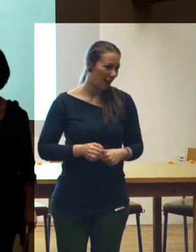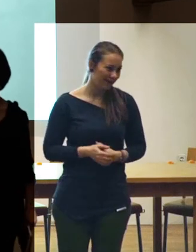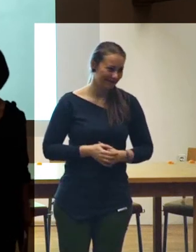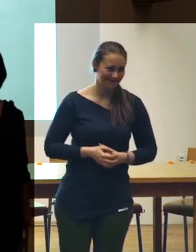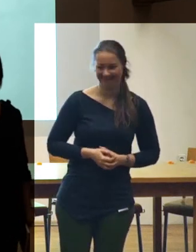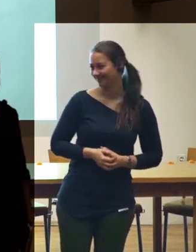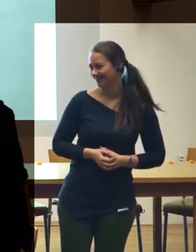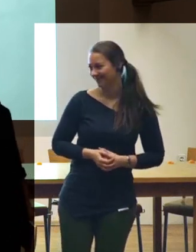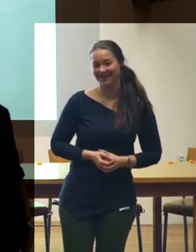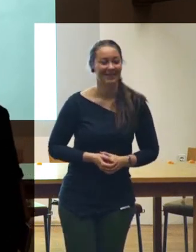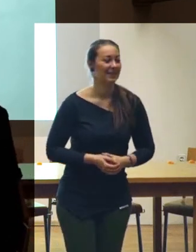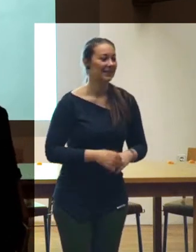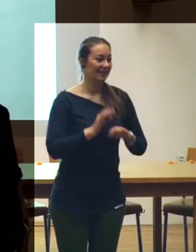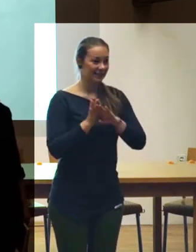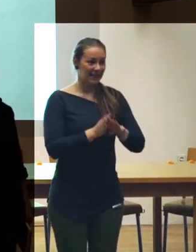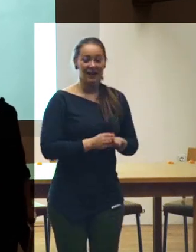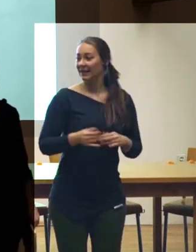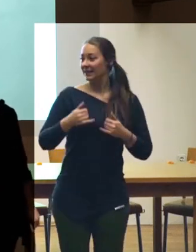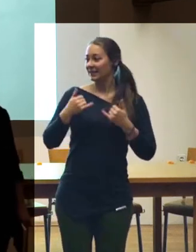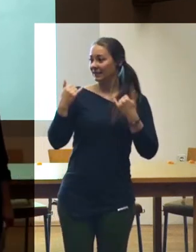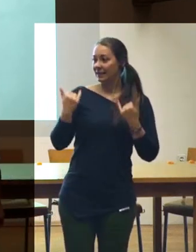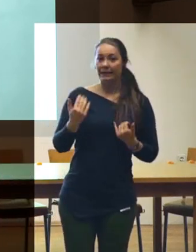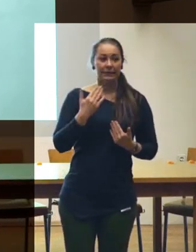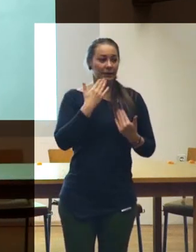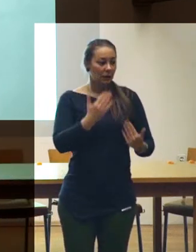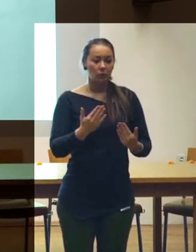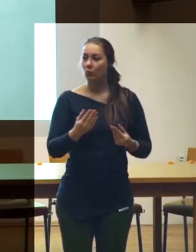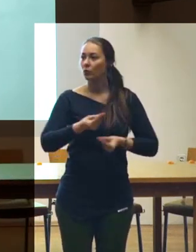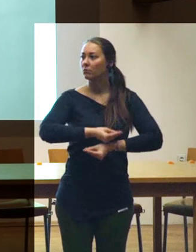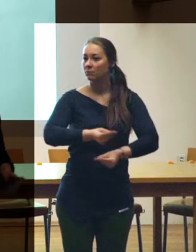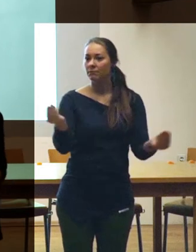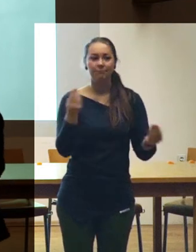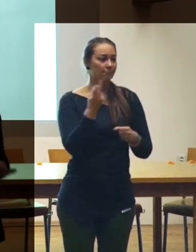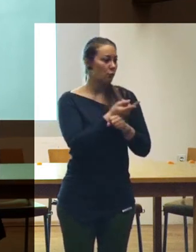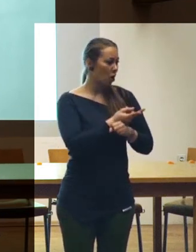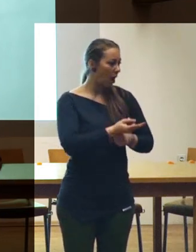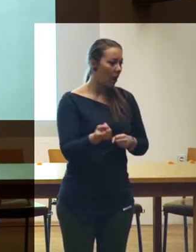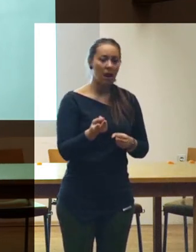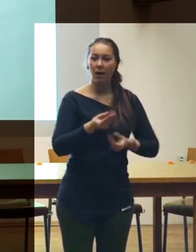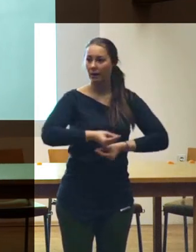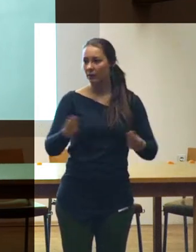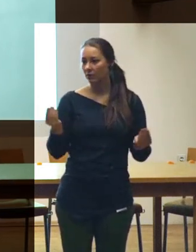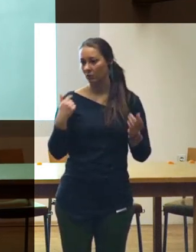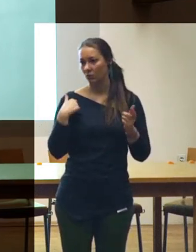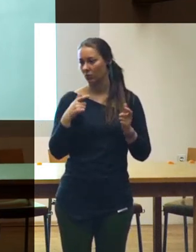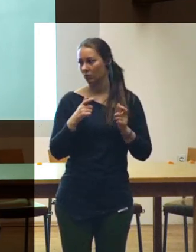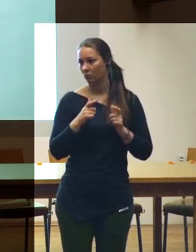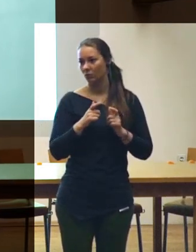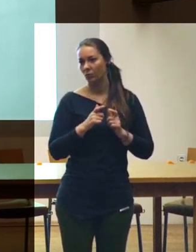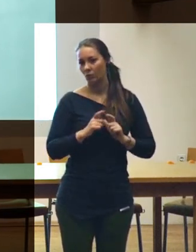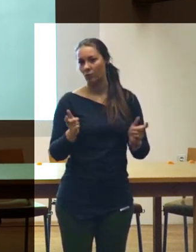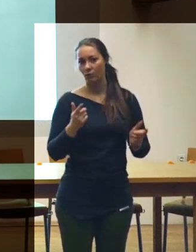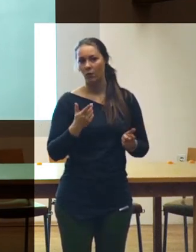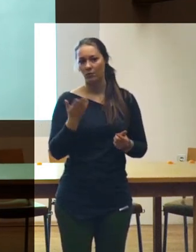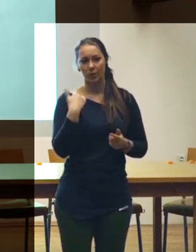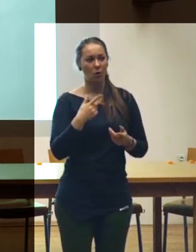Já děkuju moc za ten přehled, asi se k němu budeme ještě dál vracet, předpokládám, protože byl i v základu vlastně vyvolání potřeby celé téhle té